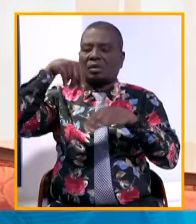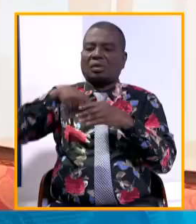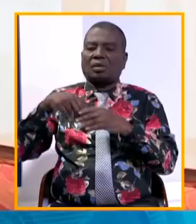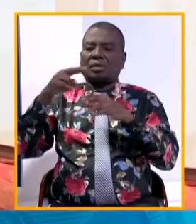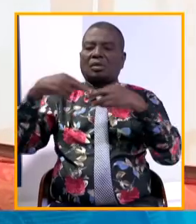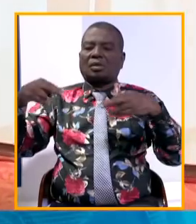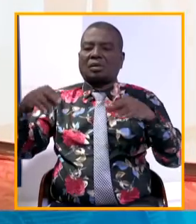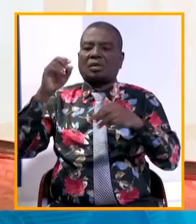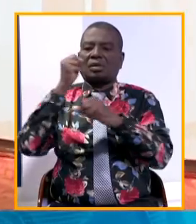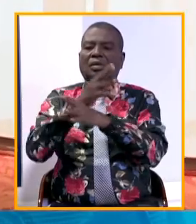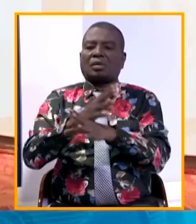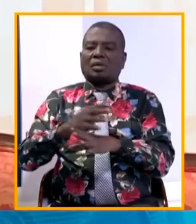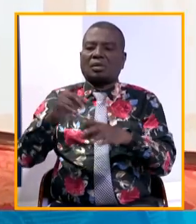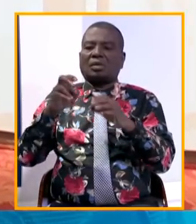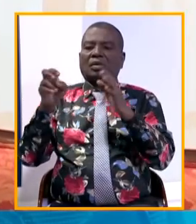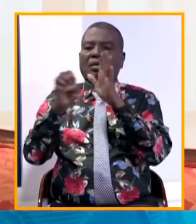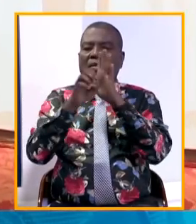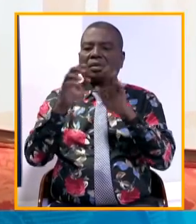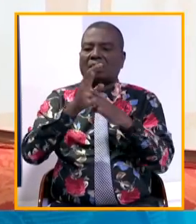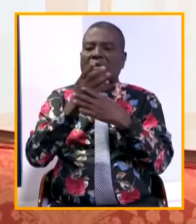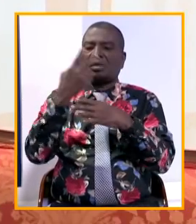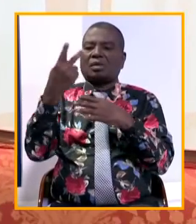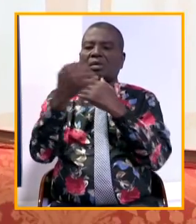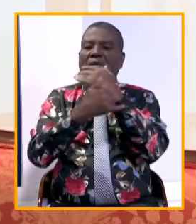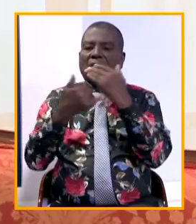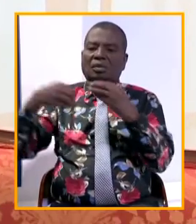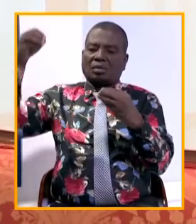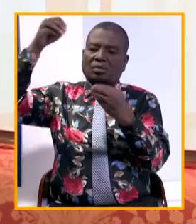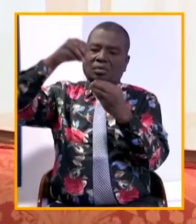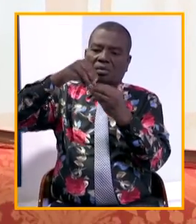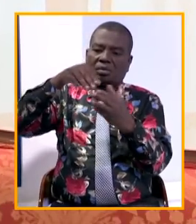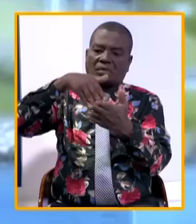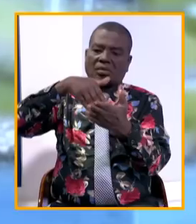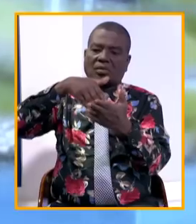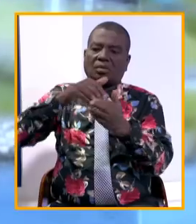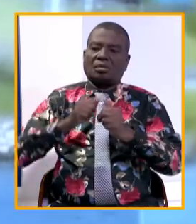déjà exemplaires entre les deux pays se renforcent davantage.